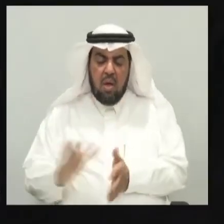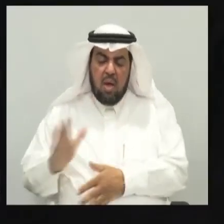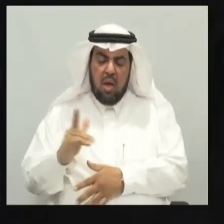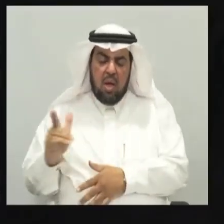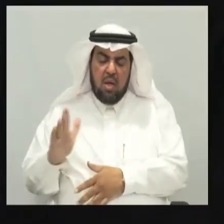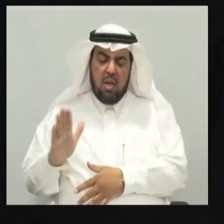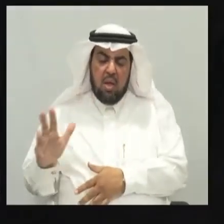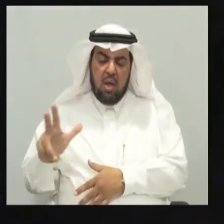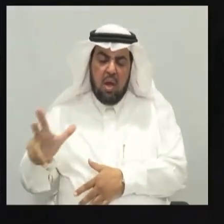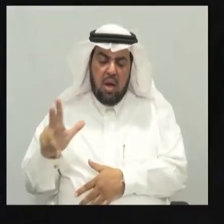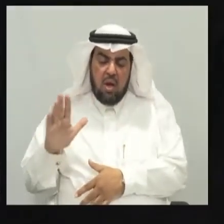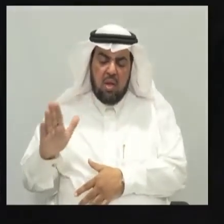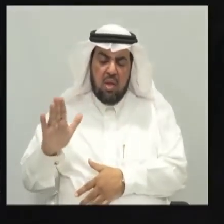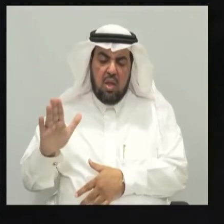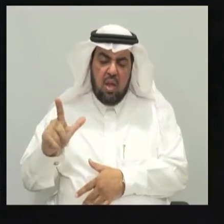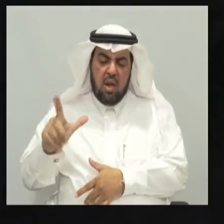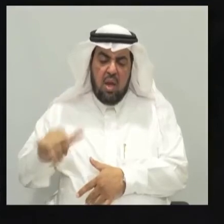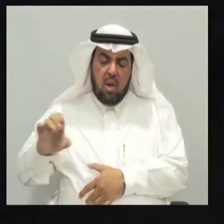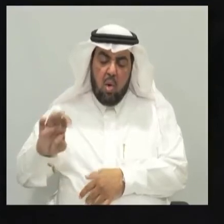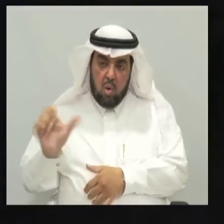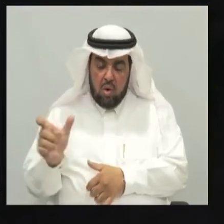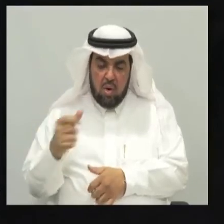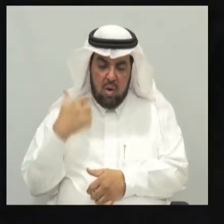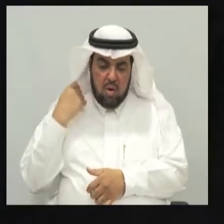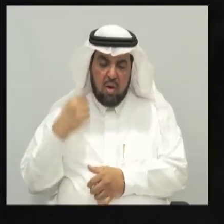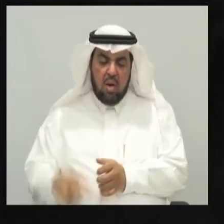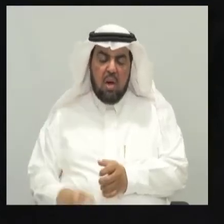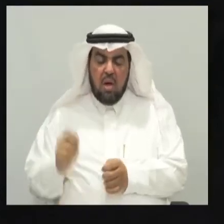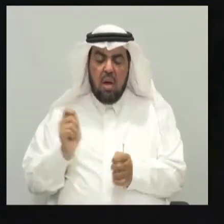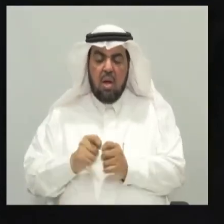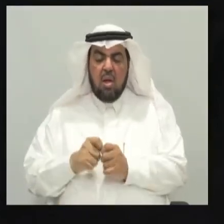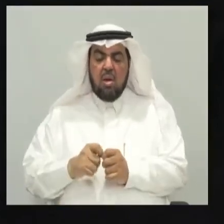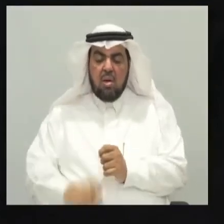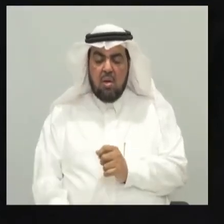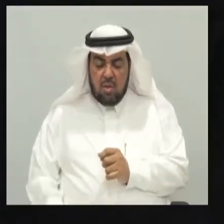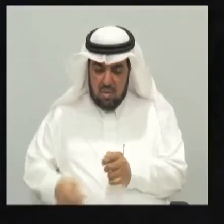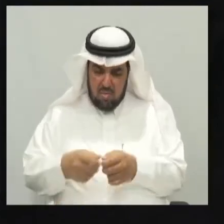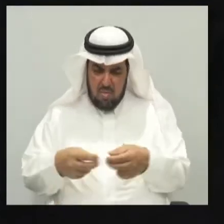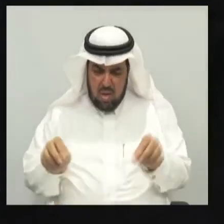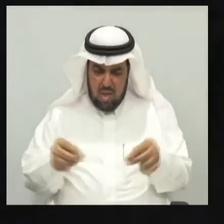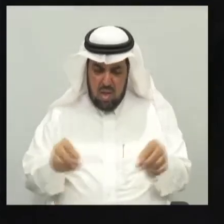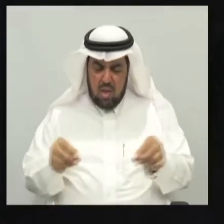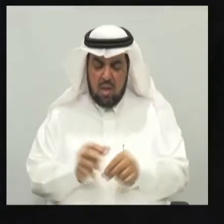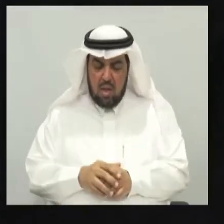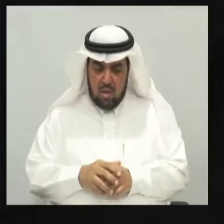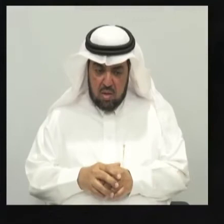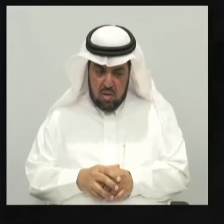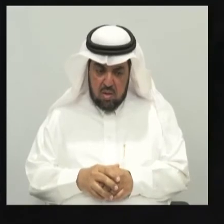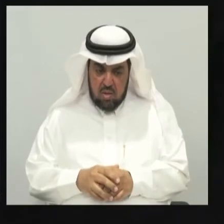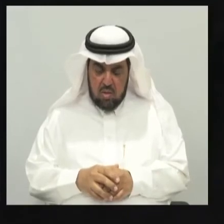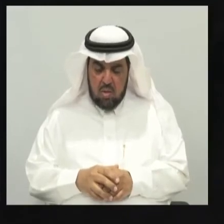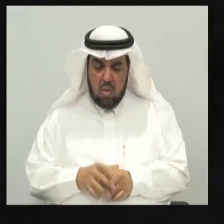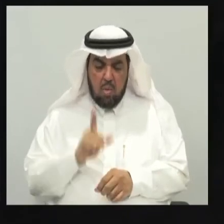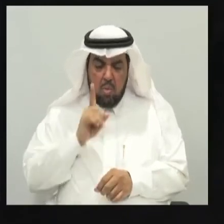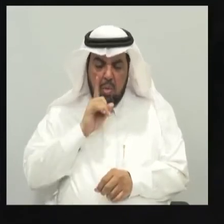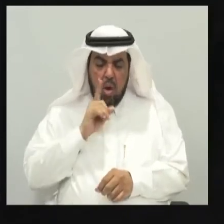يعتبر عنصر لا فلز، ورغم ذلك نحن حتى الآن ممكن نقول هو مطاط، فرغم ذلك والدتك أو